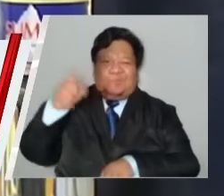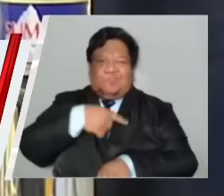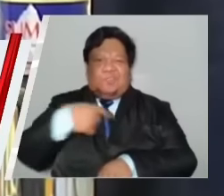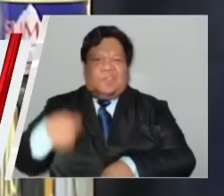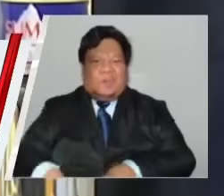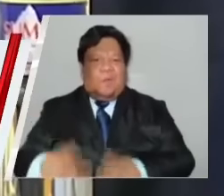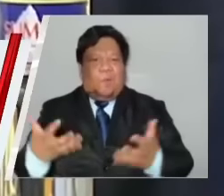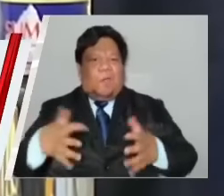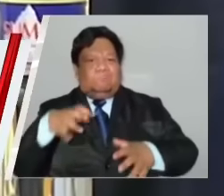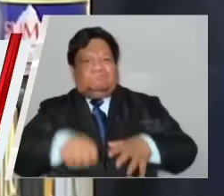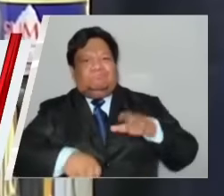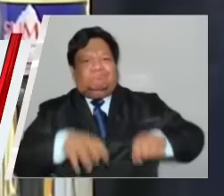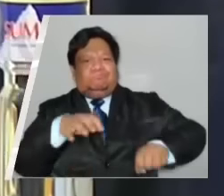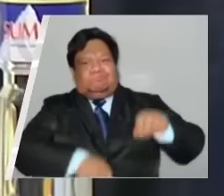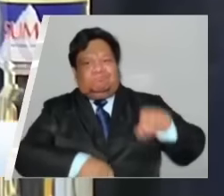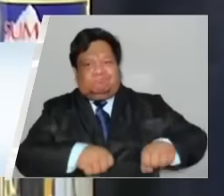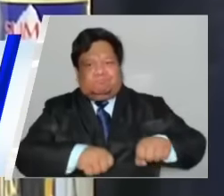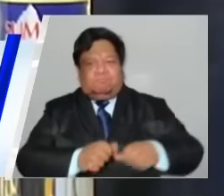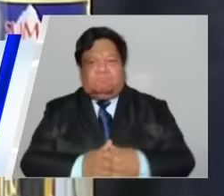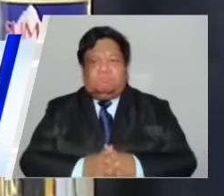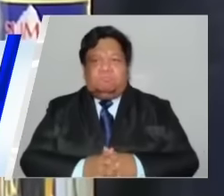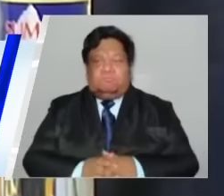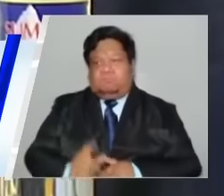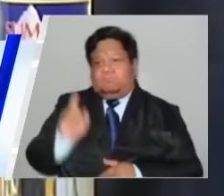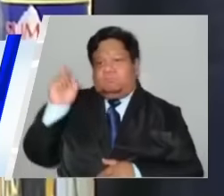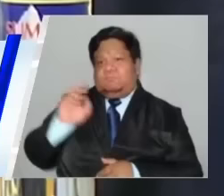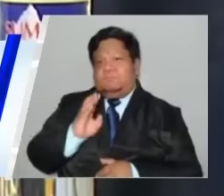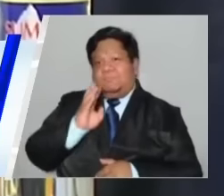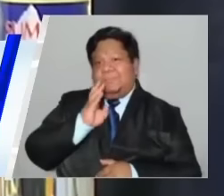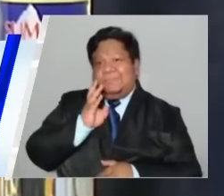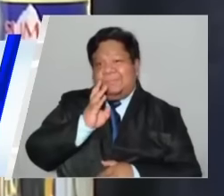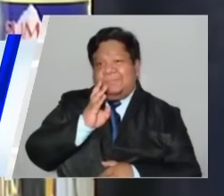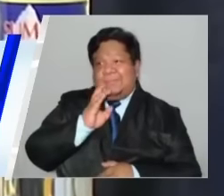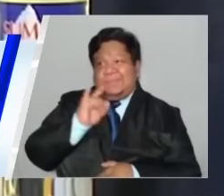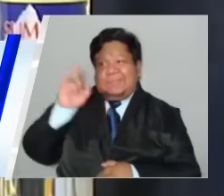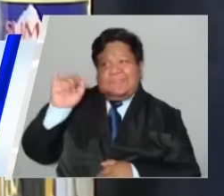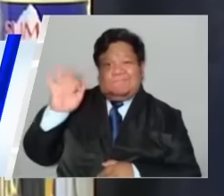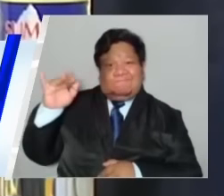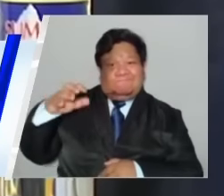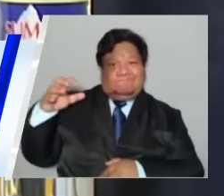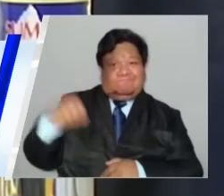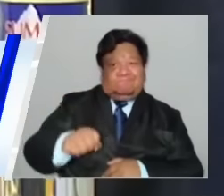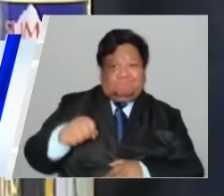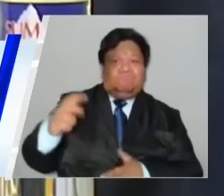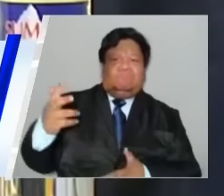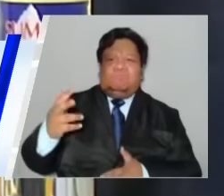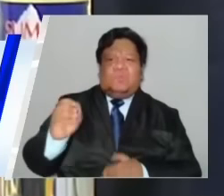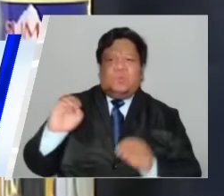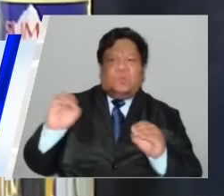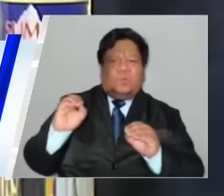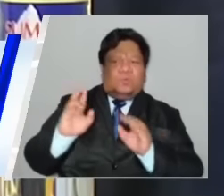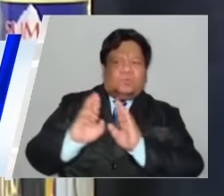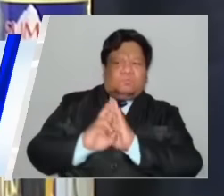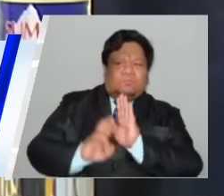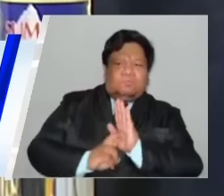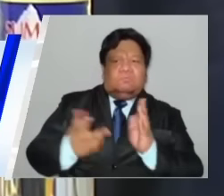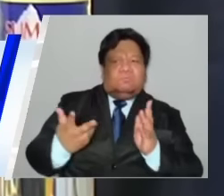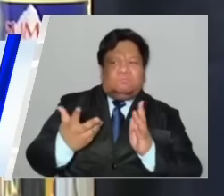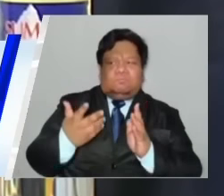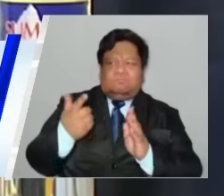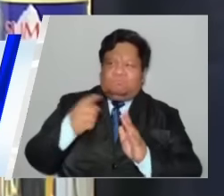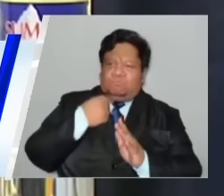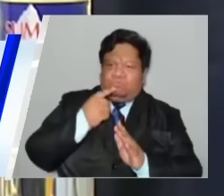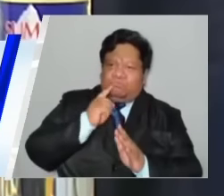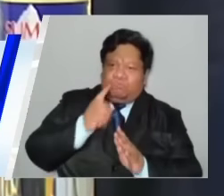do not have any basis for that. And if ever they do submit it, they did submit it to the UN, hindi naman automatic yun eh. It